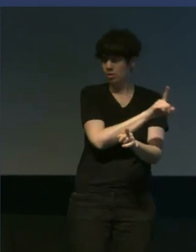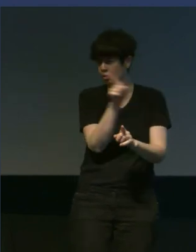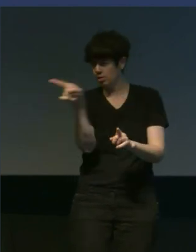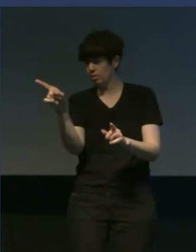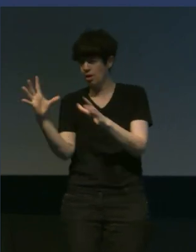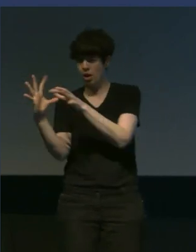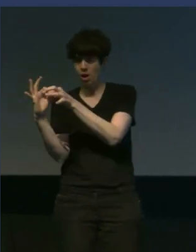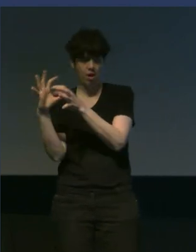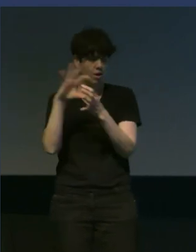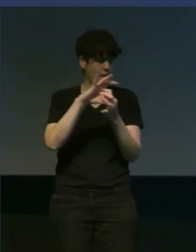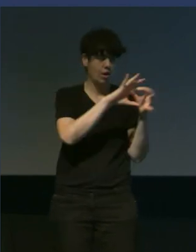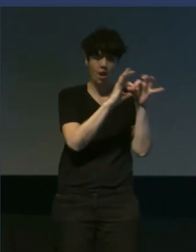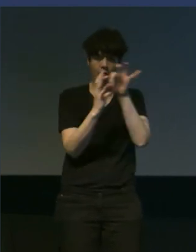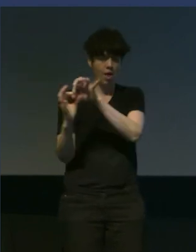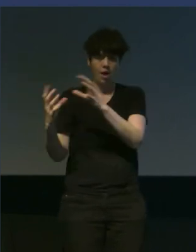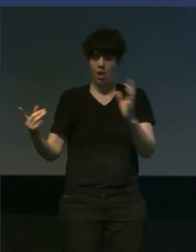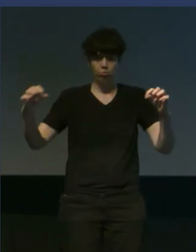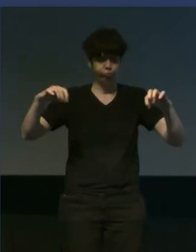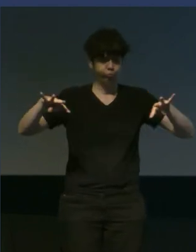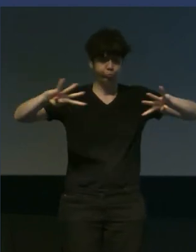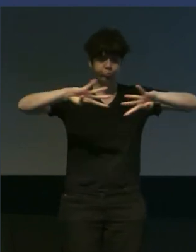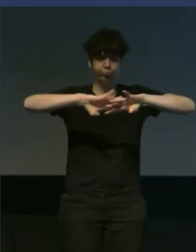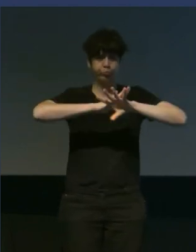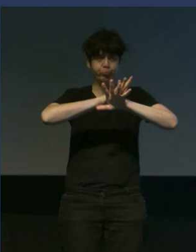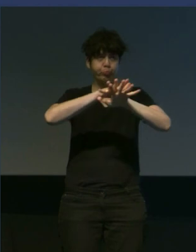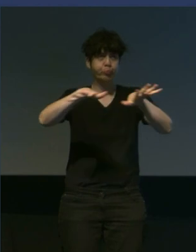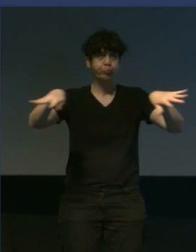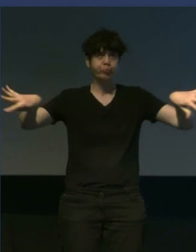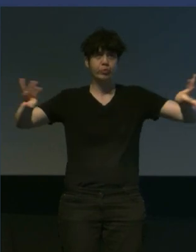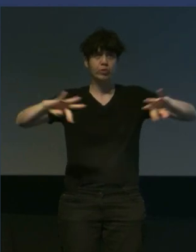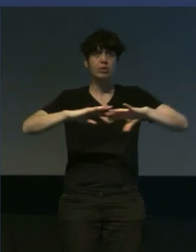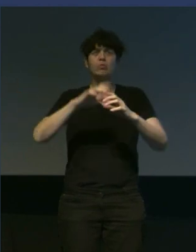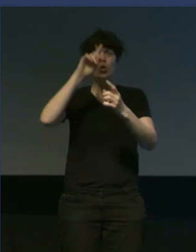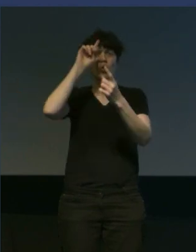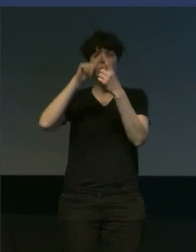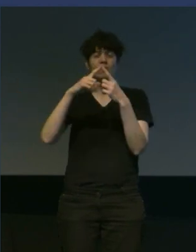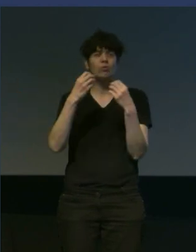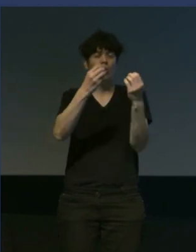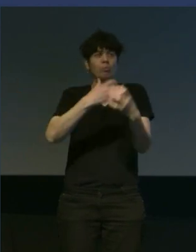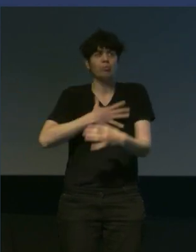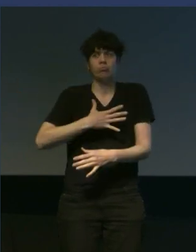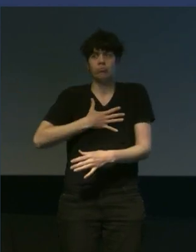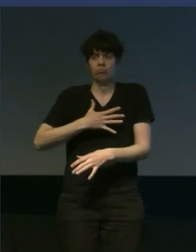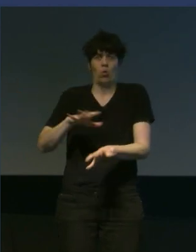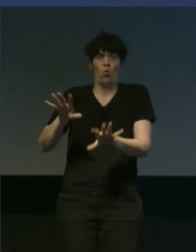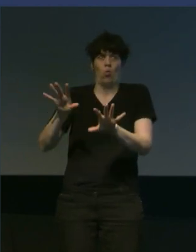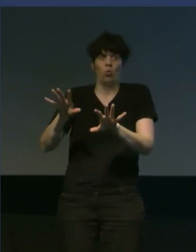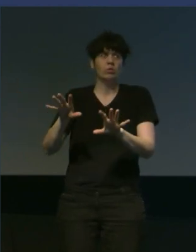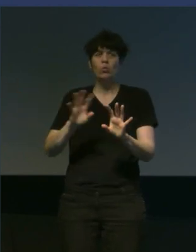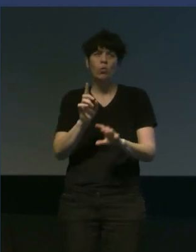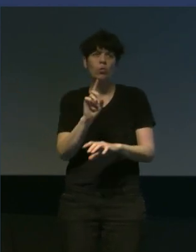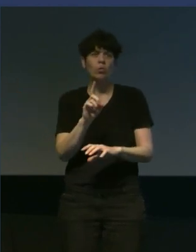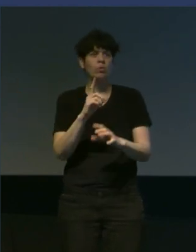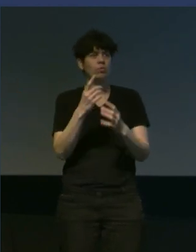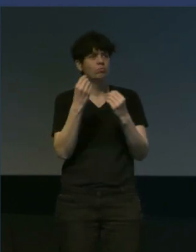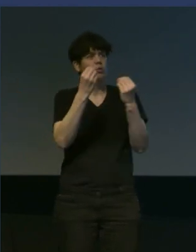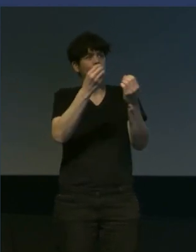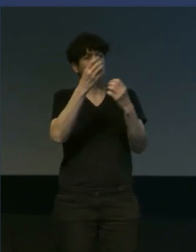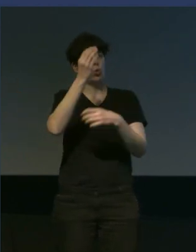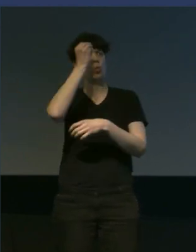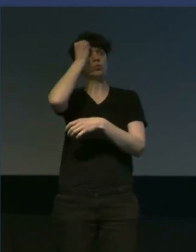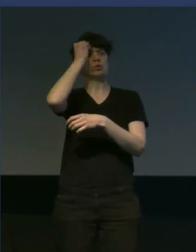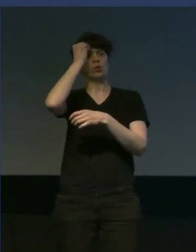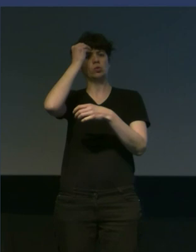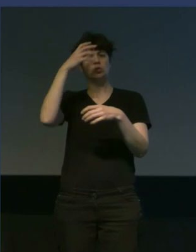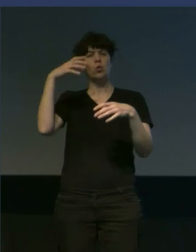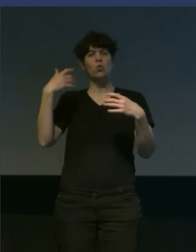chapitre, c'est un truc tentaculaire. Mais le but n'était pas non plus de faire peur, mais au moins de prendre conscience de l'ampleur des